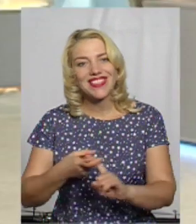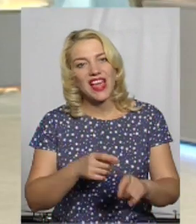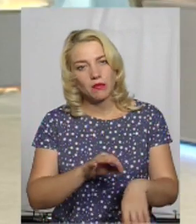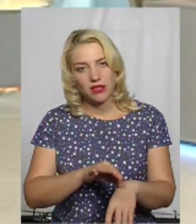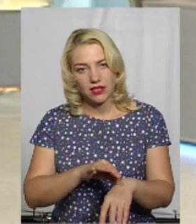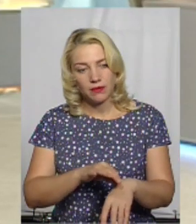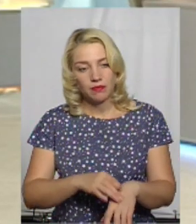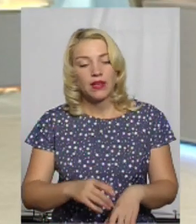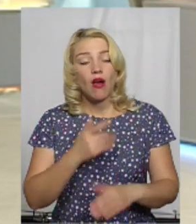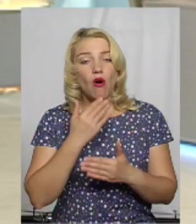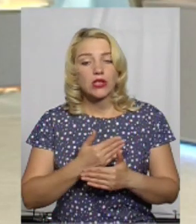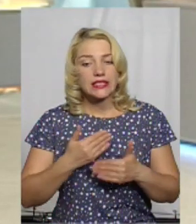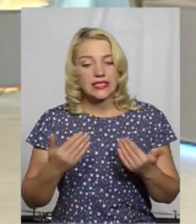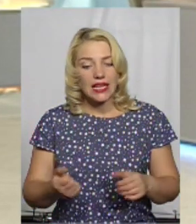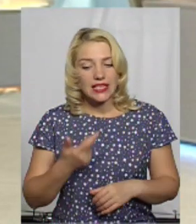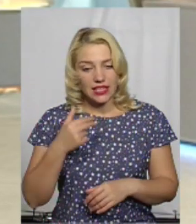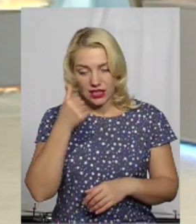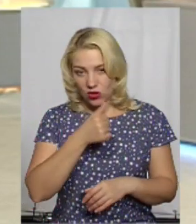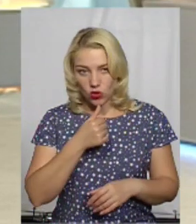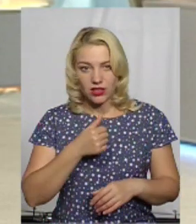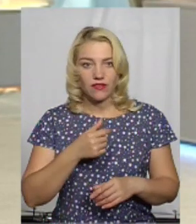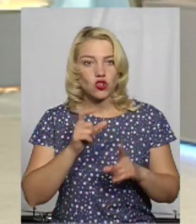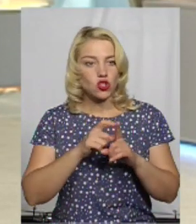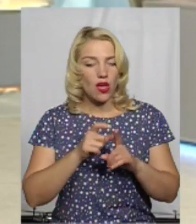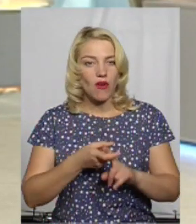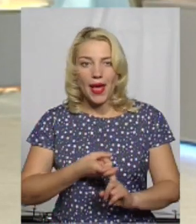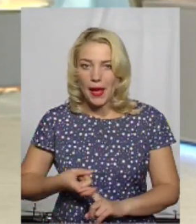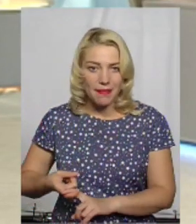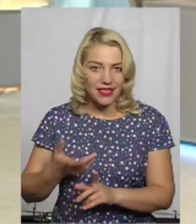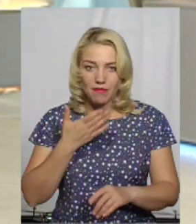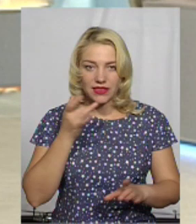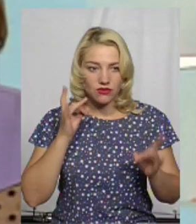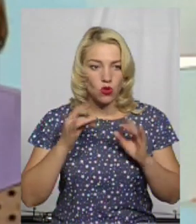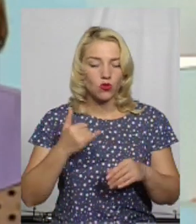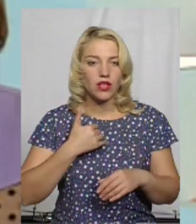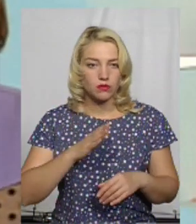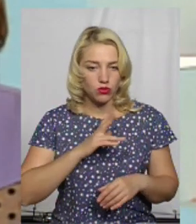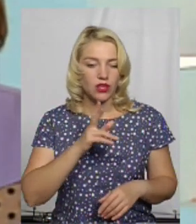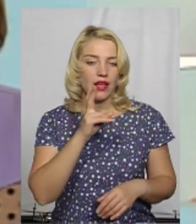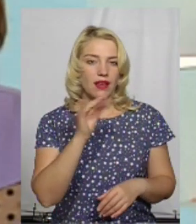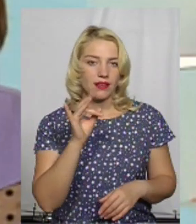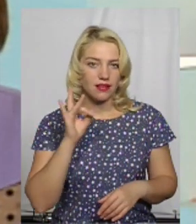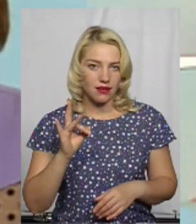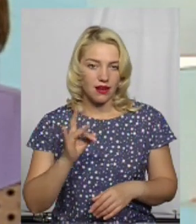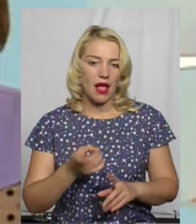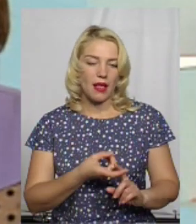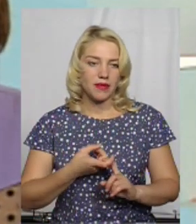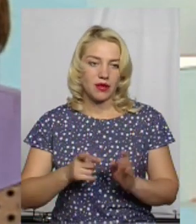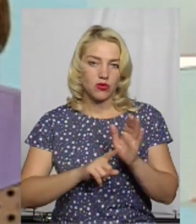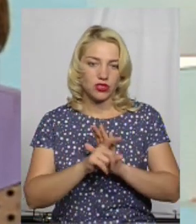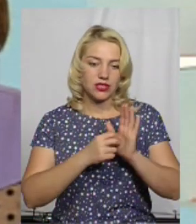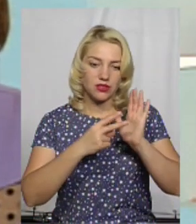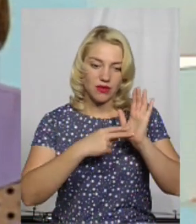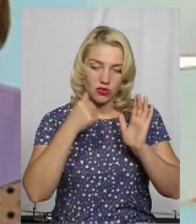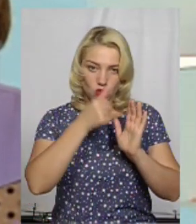Останні кілька років, хоча слово епідемія не звучало, але в нас, по суті, була епідемія кору в Україні. Вона почалась 17-го